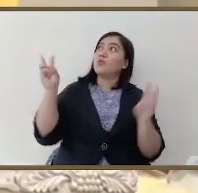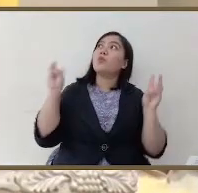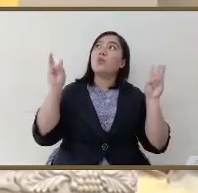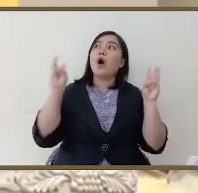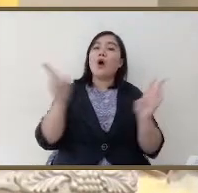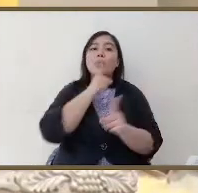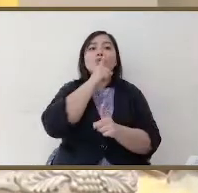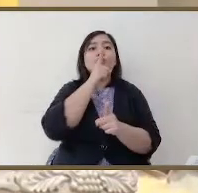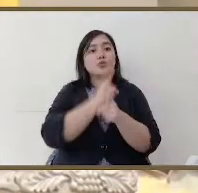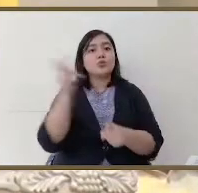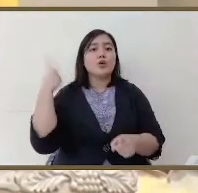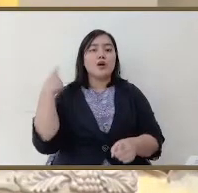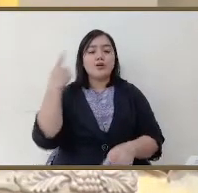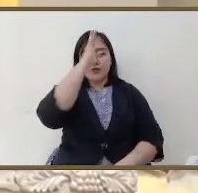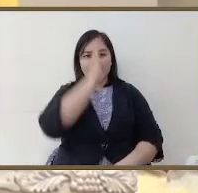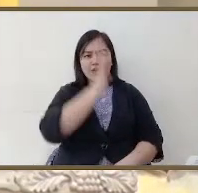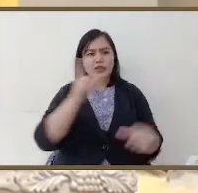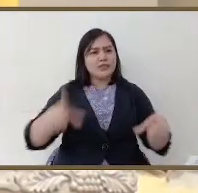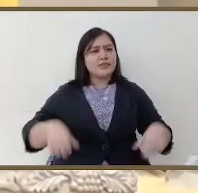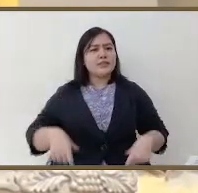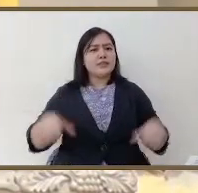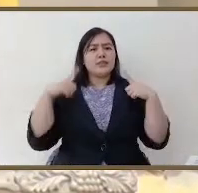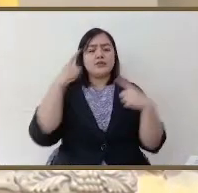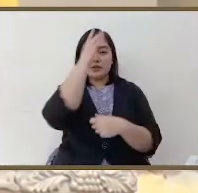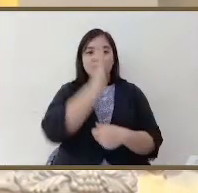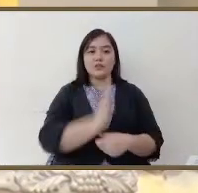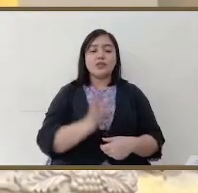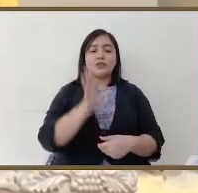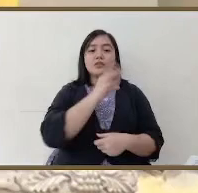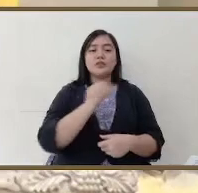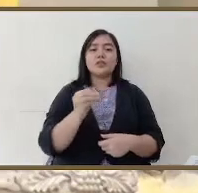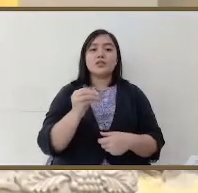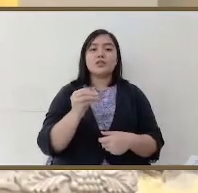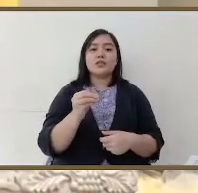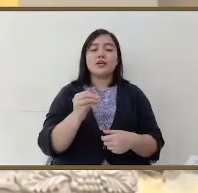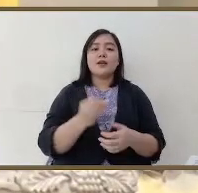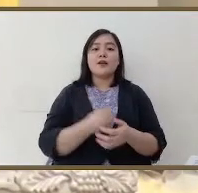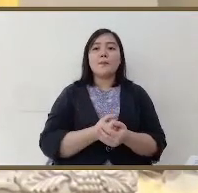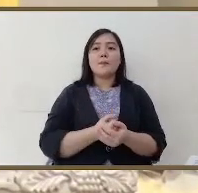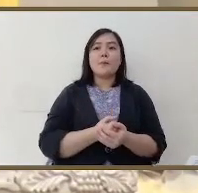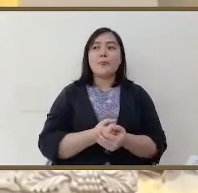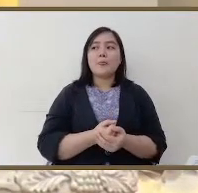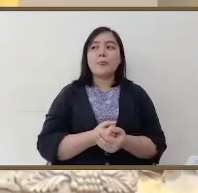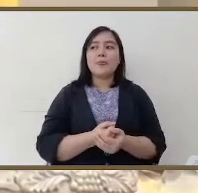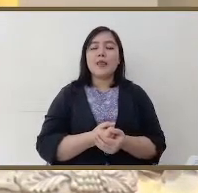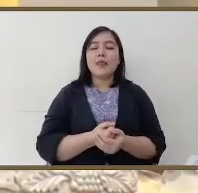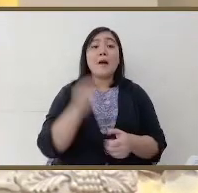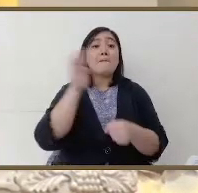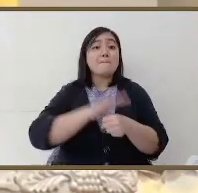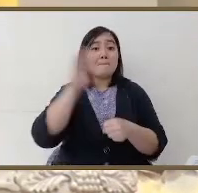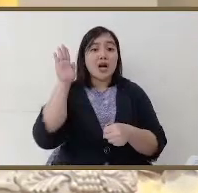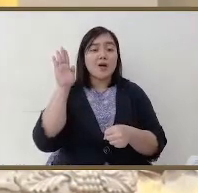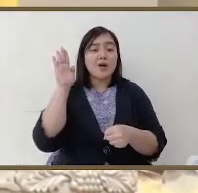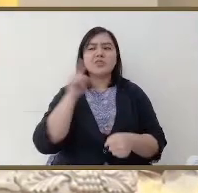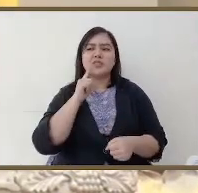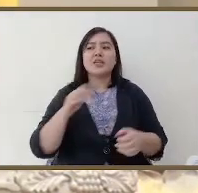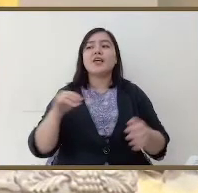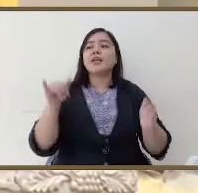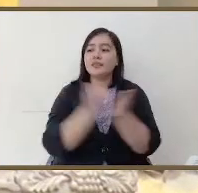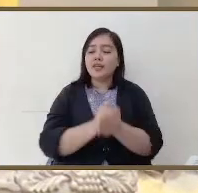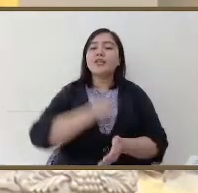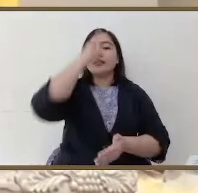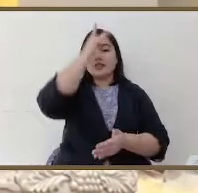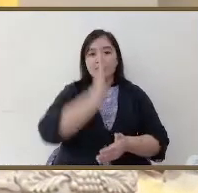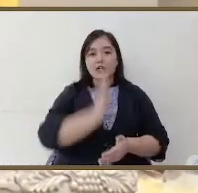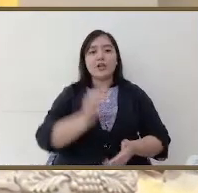Diyos. Buhay ang Diyos. At nangako sa kanyang mga anak, "Lo, I will be with you always, even unto